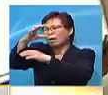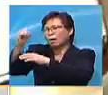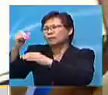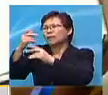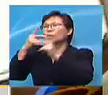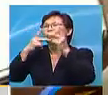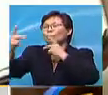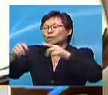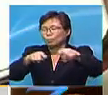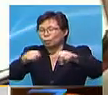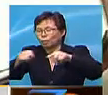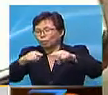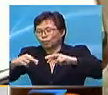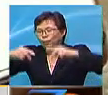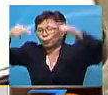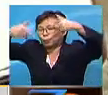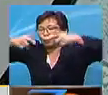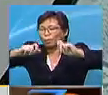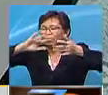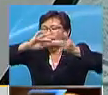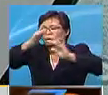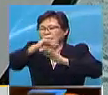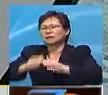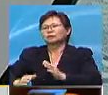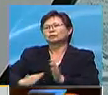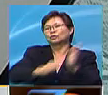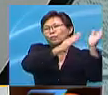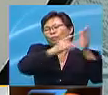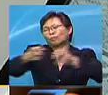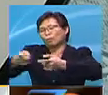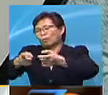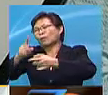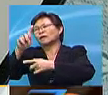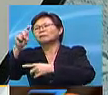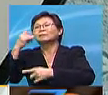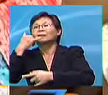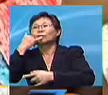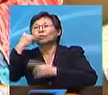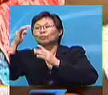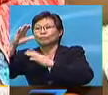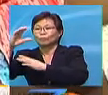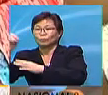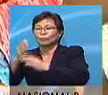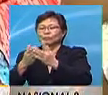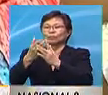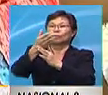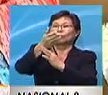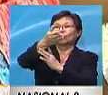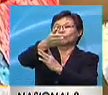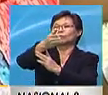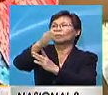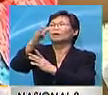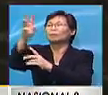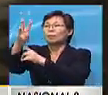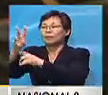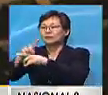komunikasi bersaing dalam usaha meningkatkan kelajuan internet dan menghapuskan monopoli telekom berhad mengenai kadar penembusan jalur lebar di Sabah